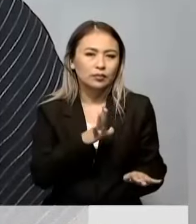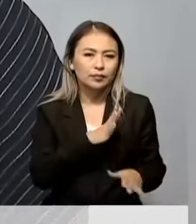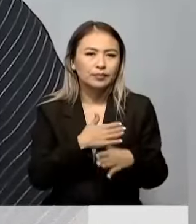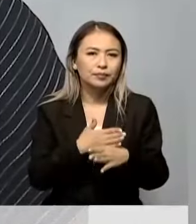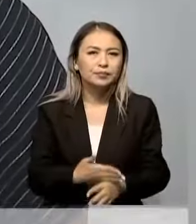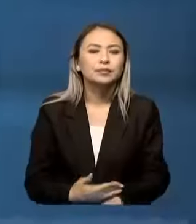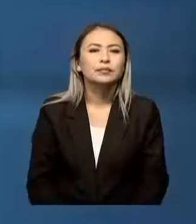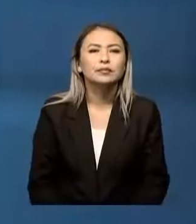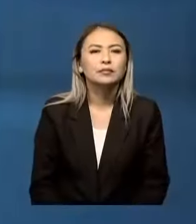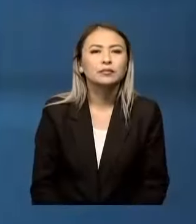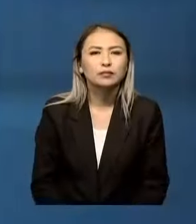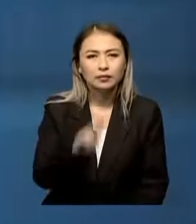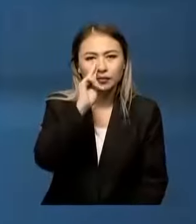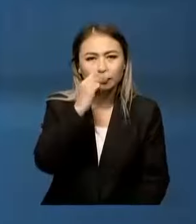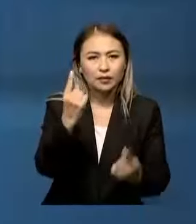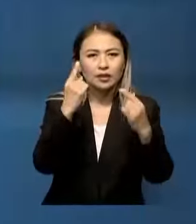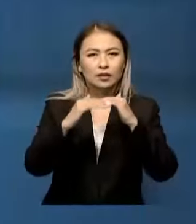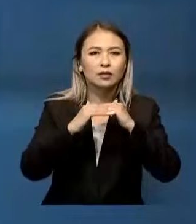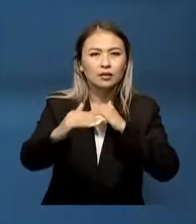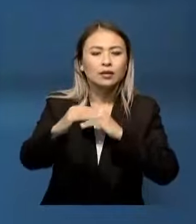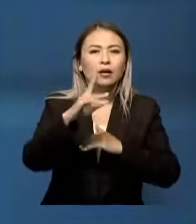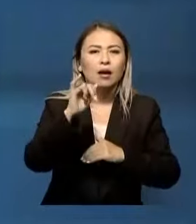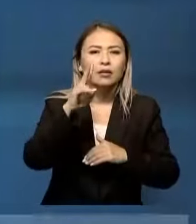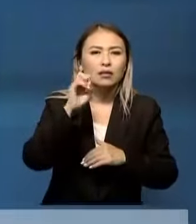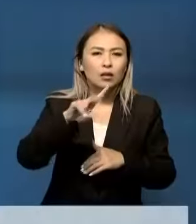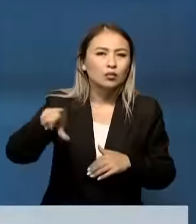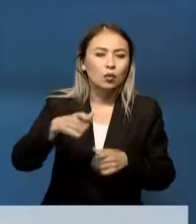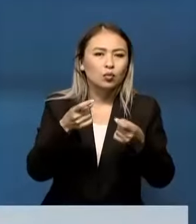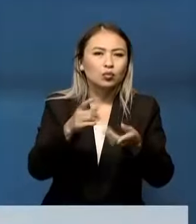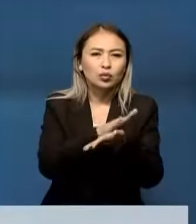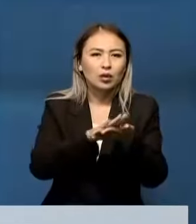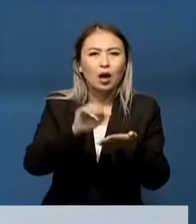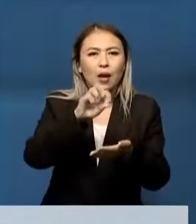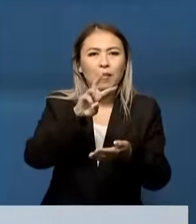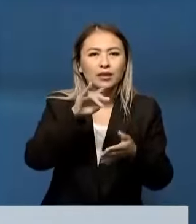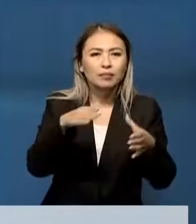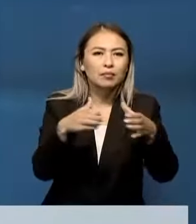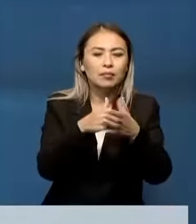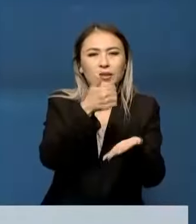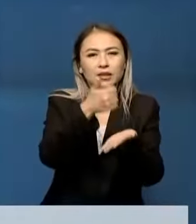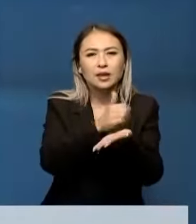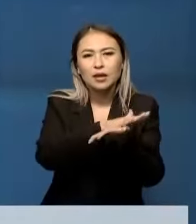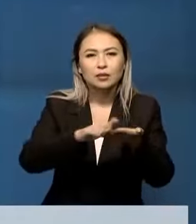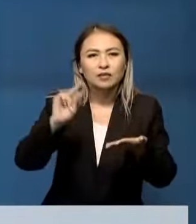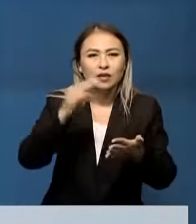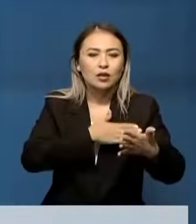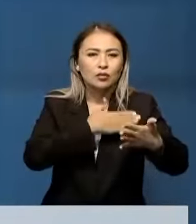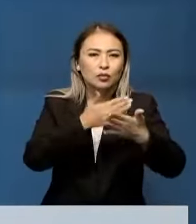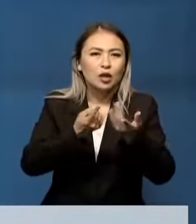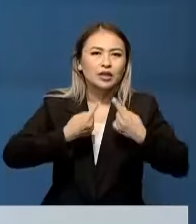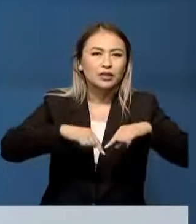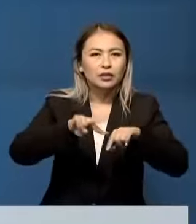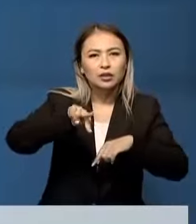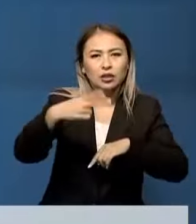отыр. Шымкентте ірі магистральды каналдың бойы қоқыстан тазартылды. Аманат партиясының бастамасымен таза бейсенбі акциясы